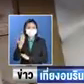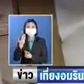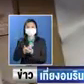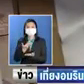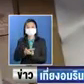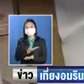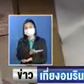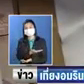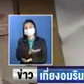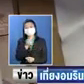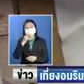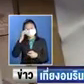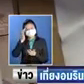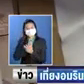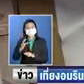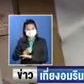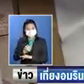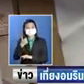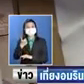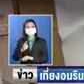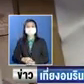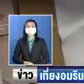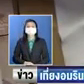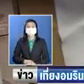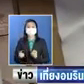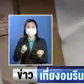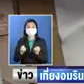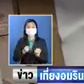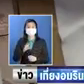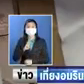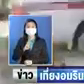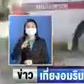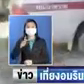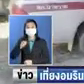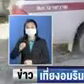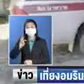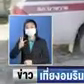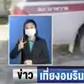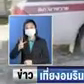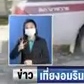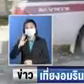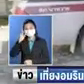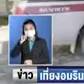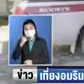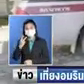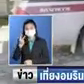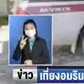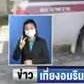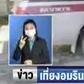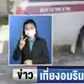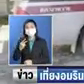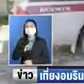งินนะฮะที่ตำรวจตรวจยึดไว้ได้รวมไปถึงรถ BMW X1 ที่พ่อเลี้ยงกับแม่เลี้ยง2